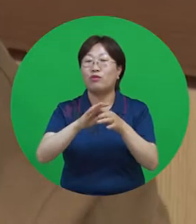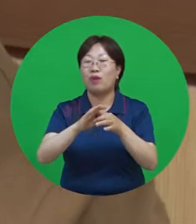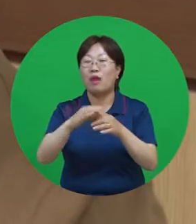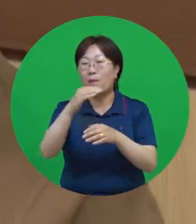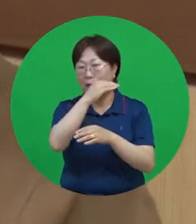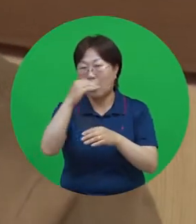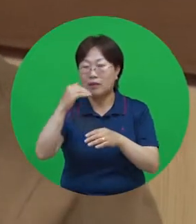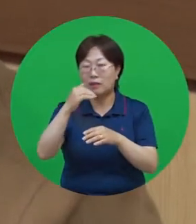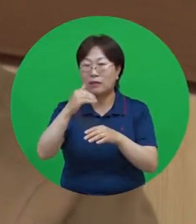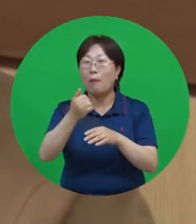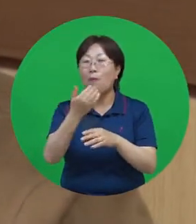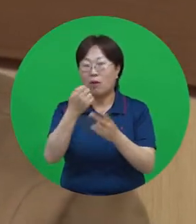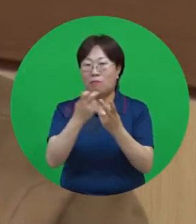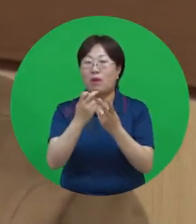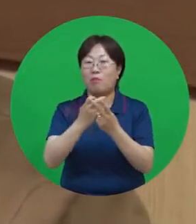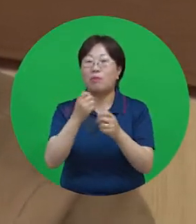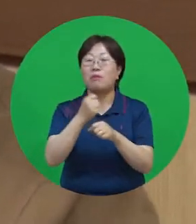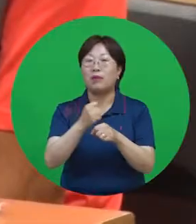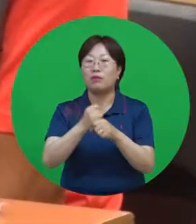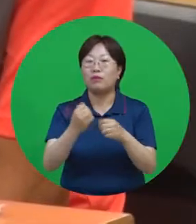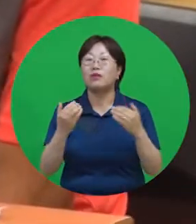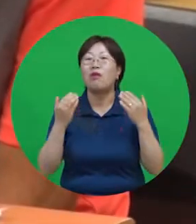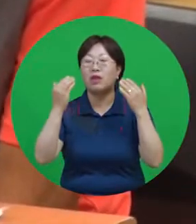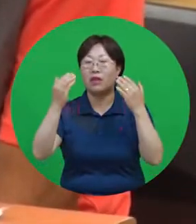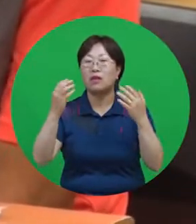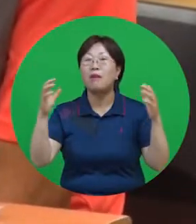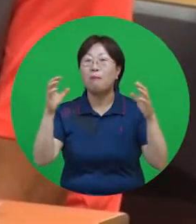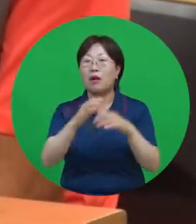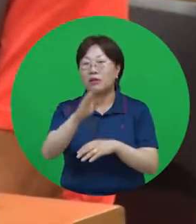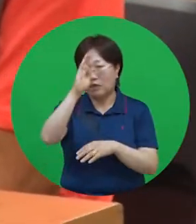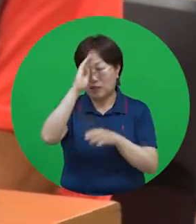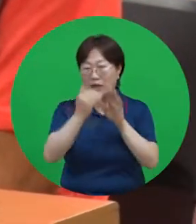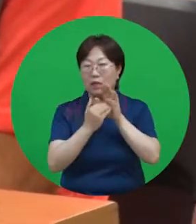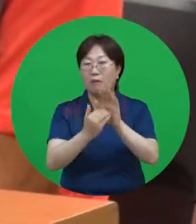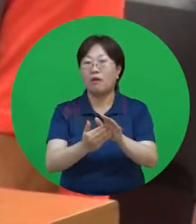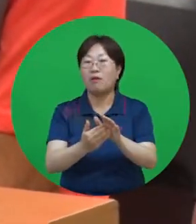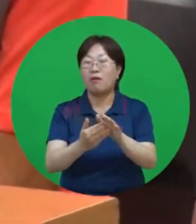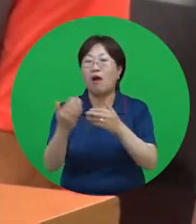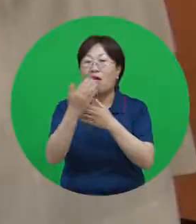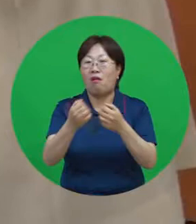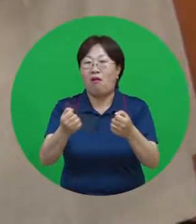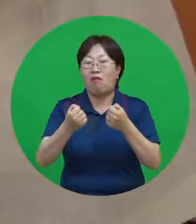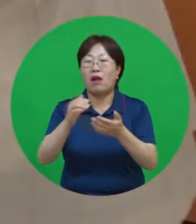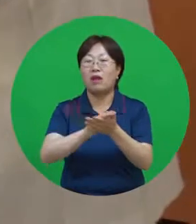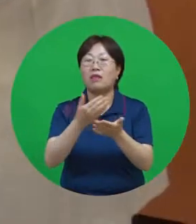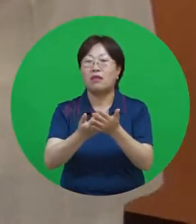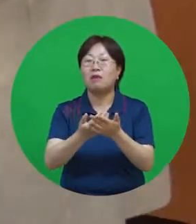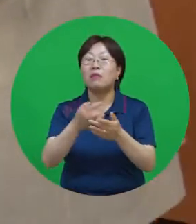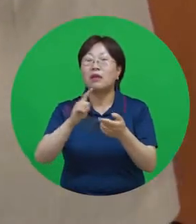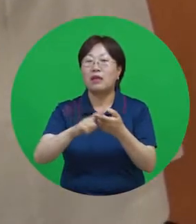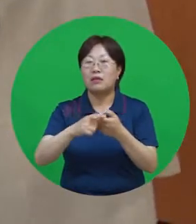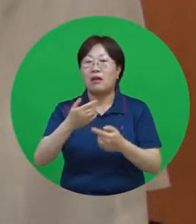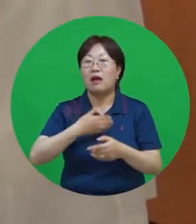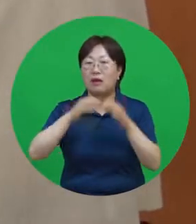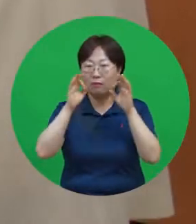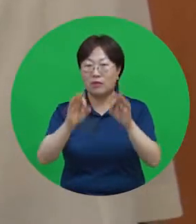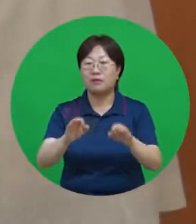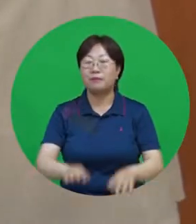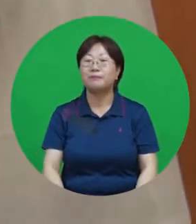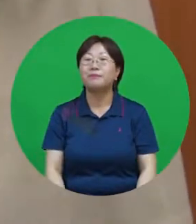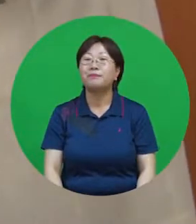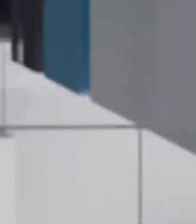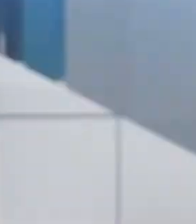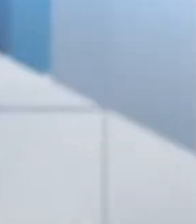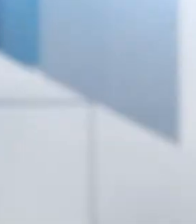교육을 통해 올바른 식습관을 형성하고 성인기 만성 질환 합병증 예방과 건강행태 개선에 대해 알아봤습니다